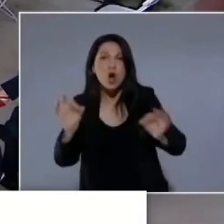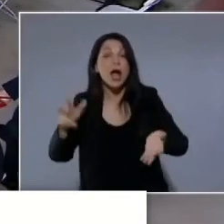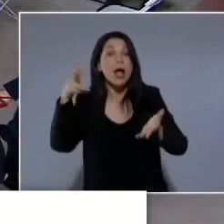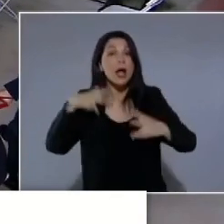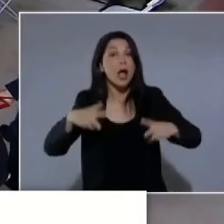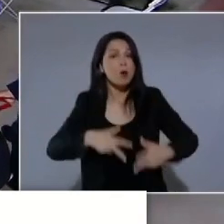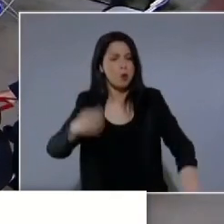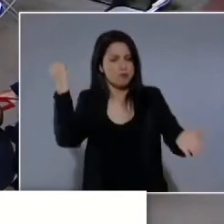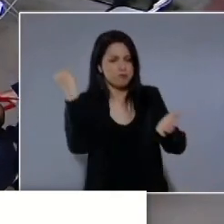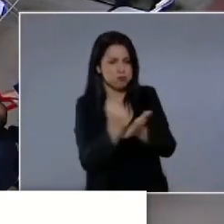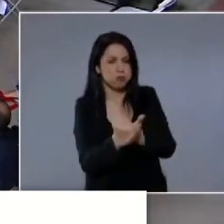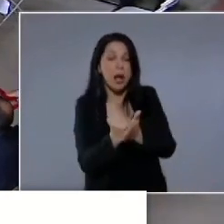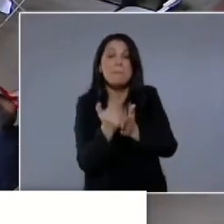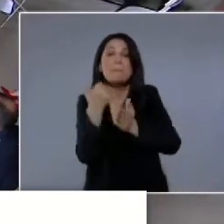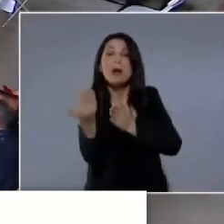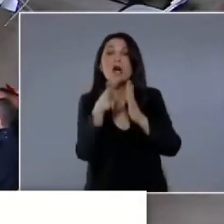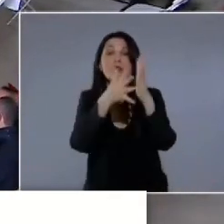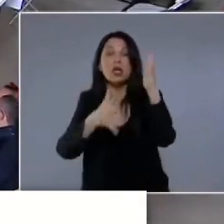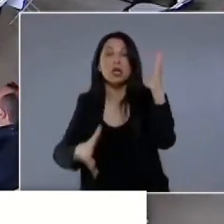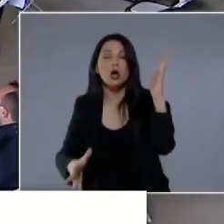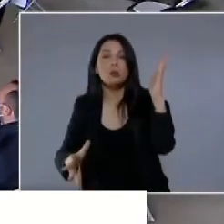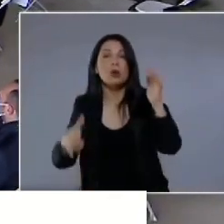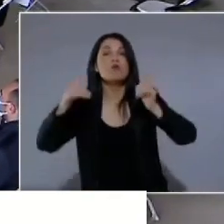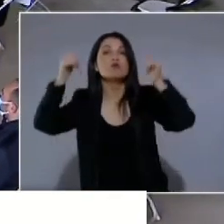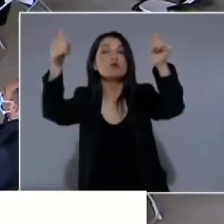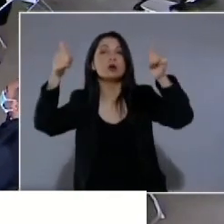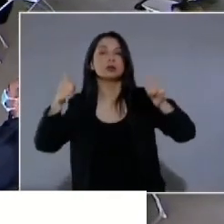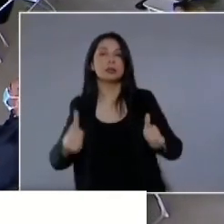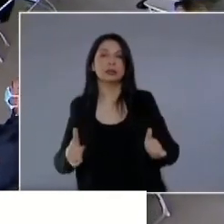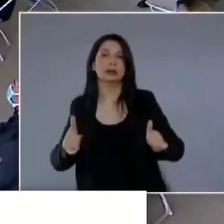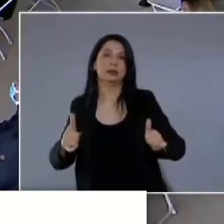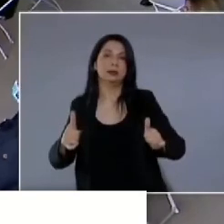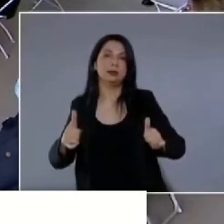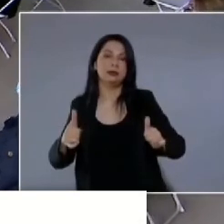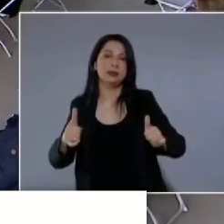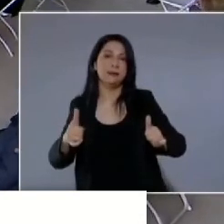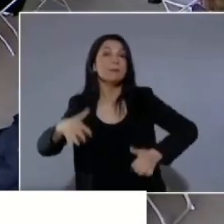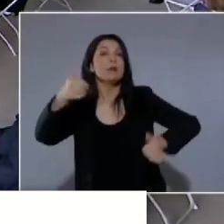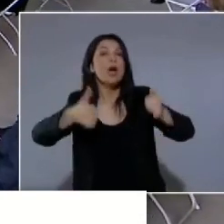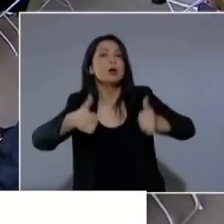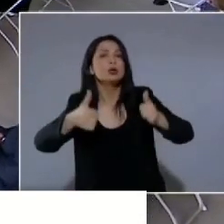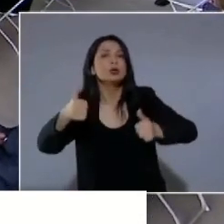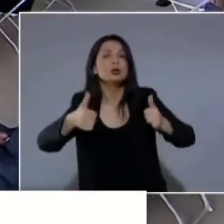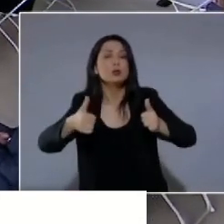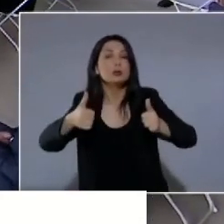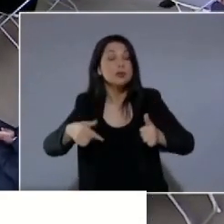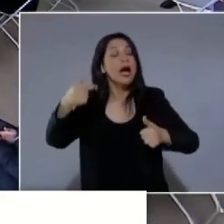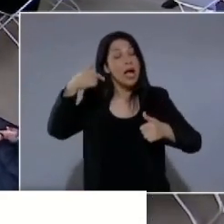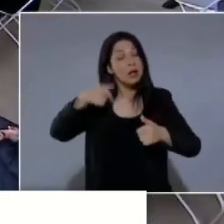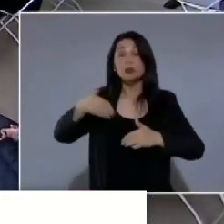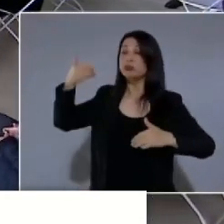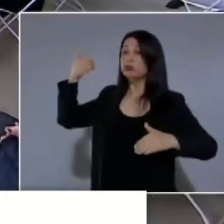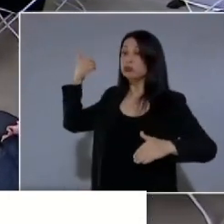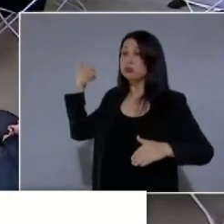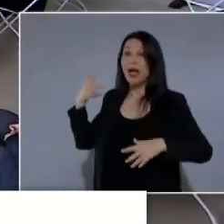του διαγωνισμού. Αυτή ήταν μια προεκλογική δέσμευση που είχε κάνει ο ίδιος ο Πρωθυπουργός και αυτή γίνεται